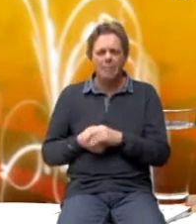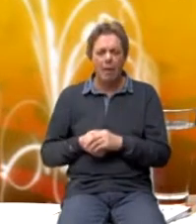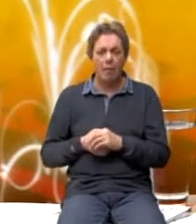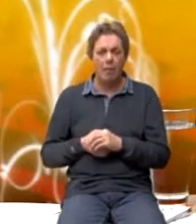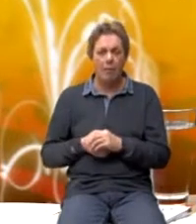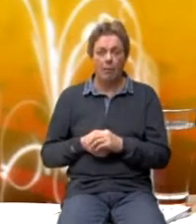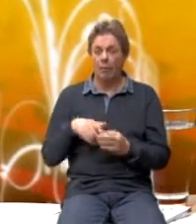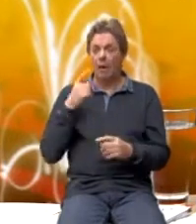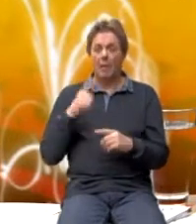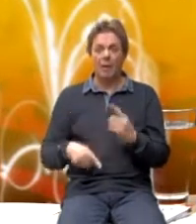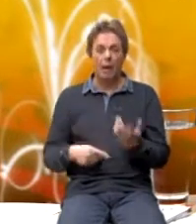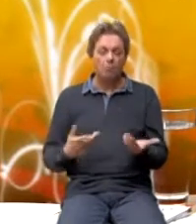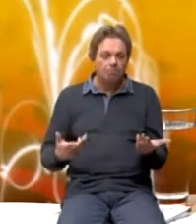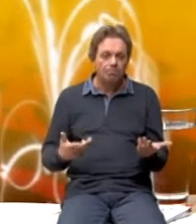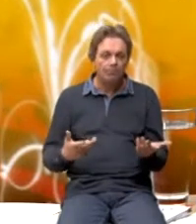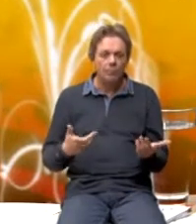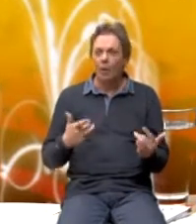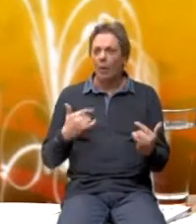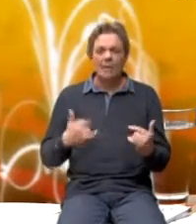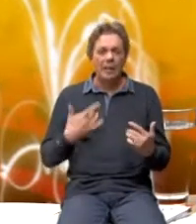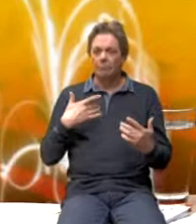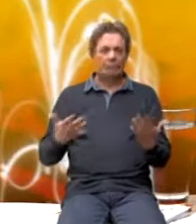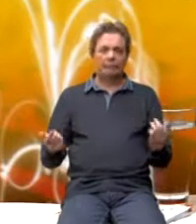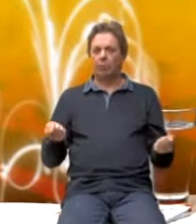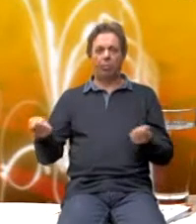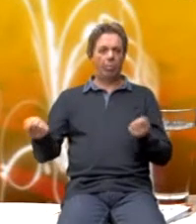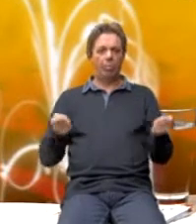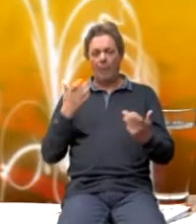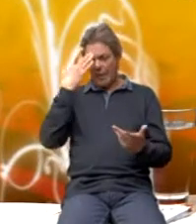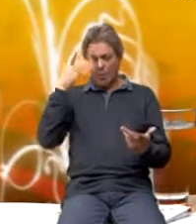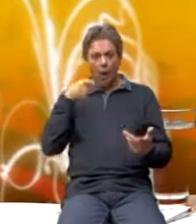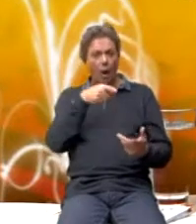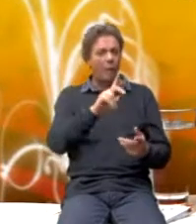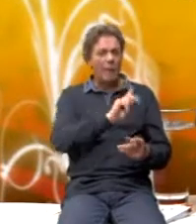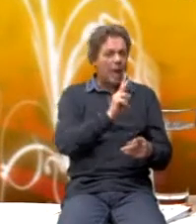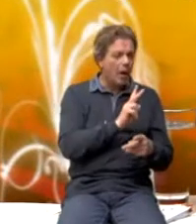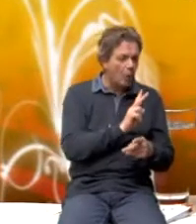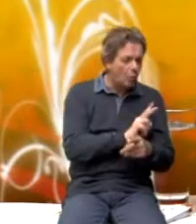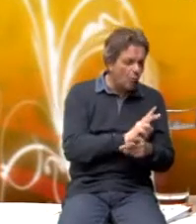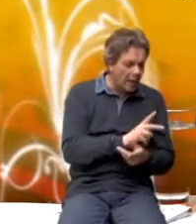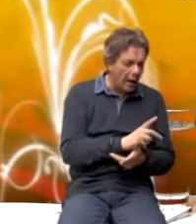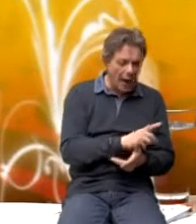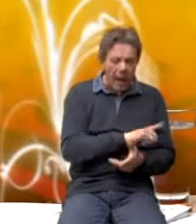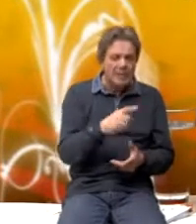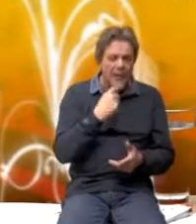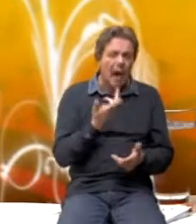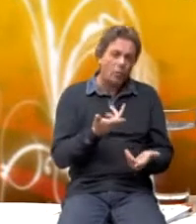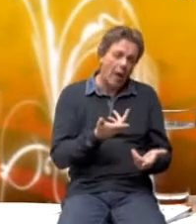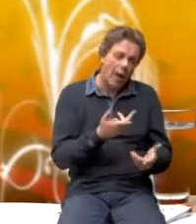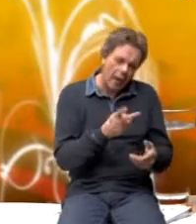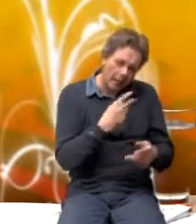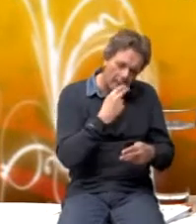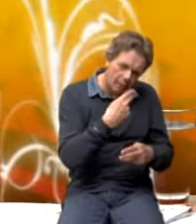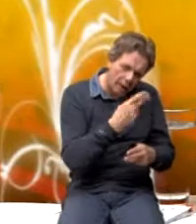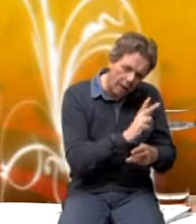neću tamo kupovati. Na kraju krajeva, ne znaš više ako ovaj nije kontroliran, što često puta izjavljuju ovi OPG